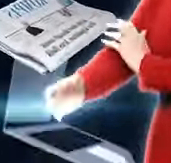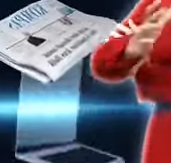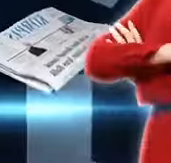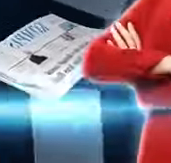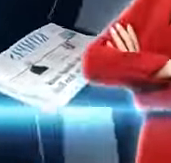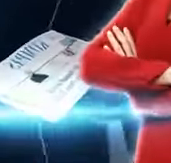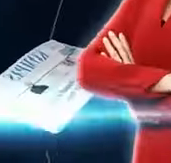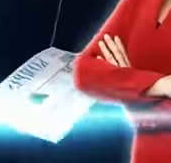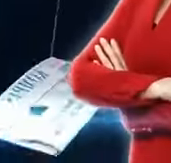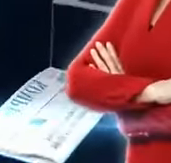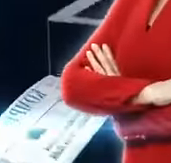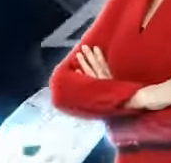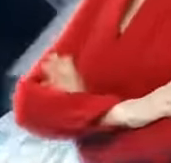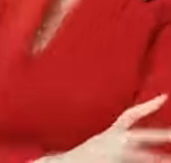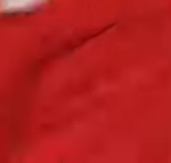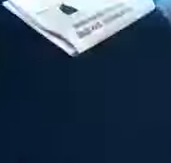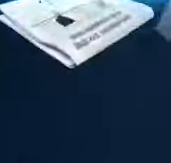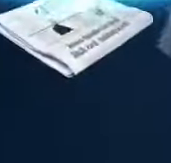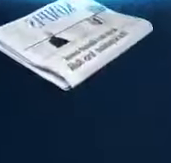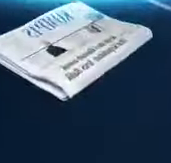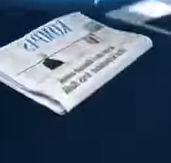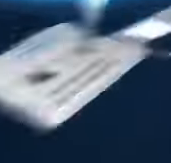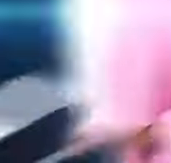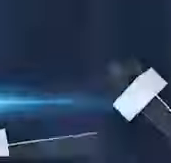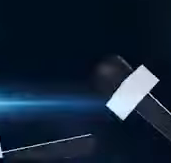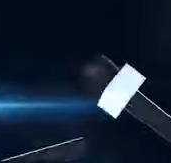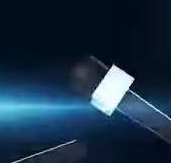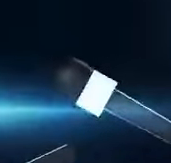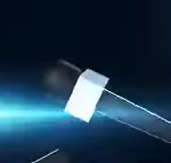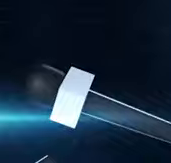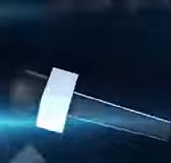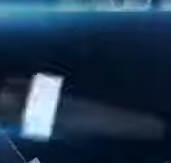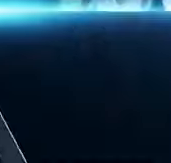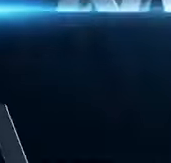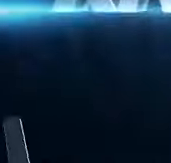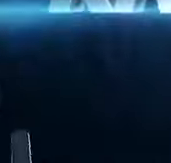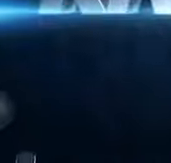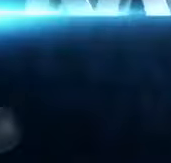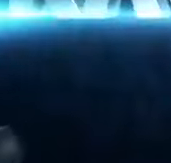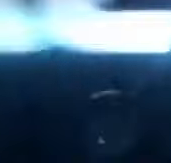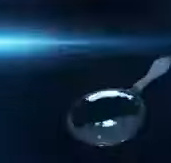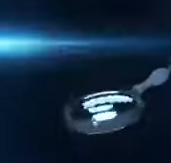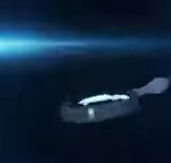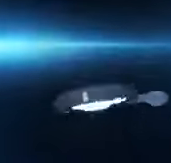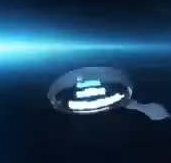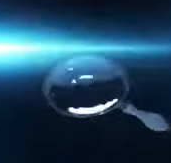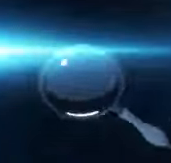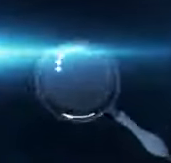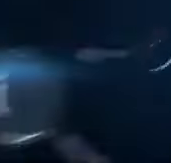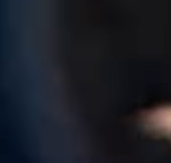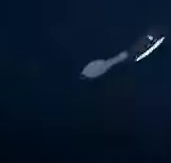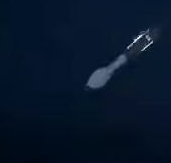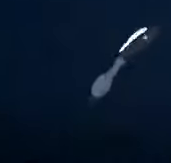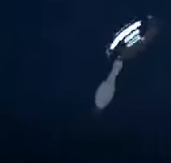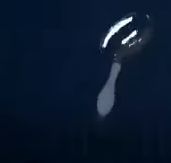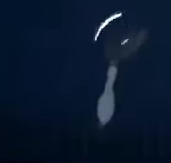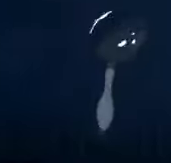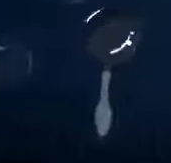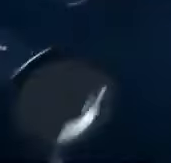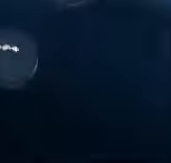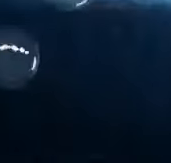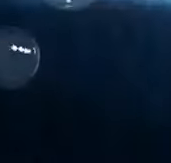n di antara banyak sumber informasi kami layak dipercaya karena kami menggali